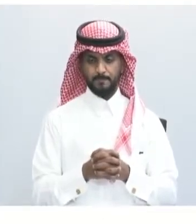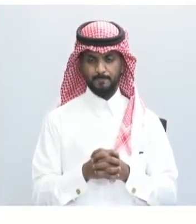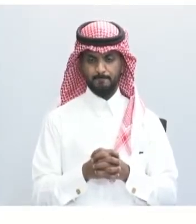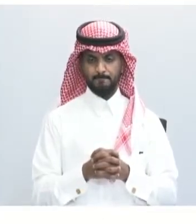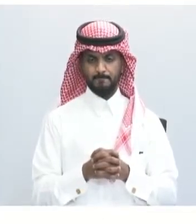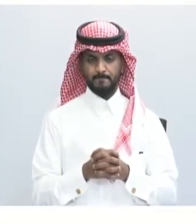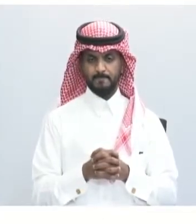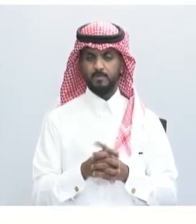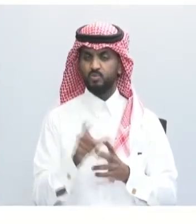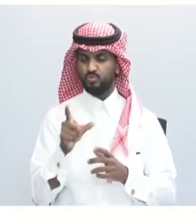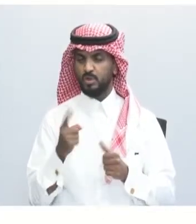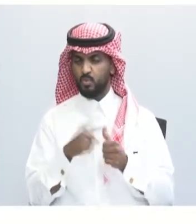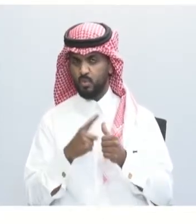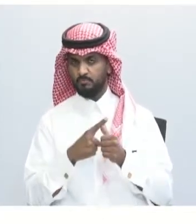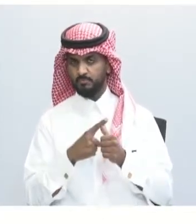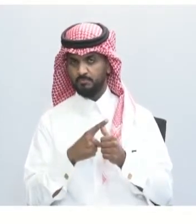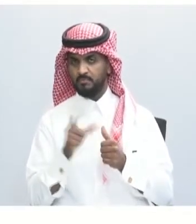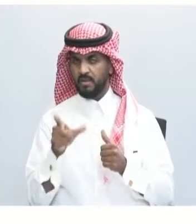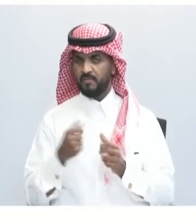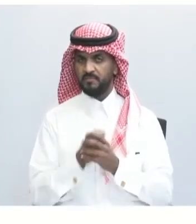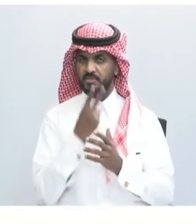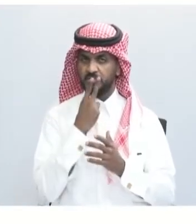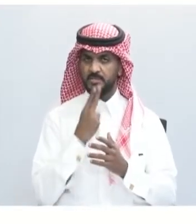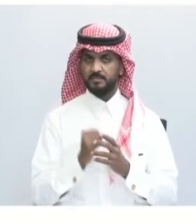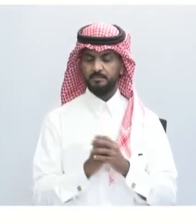النظافه الشخصيه اولا نبدا